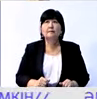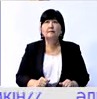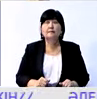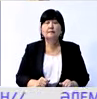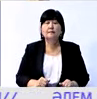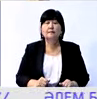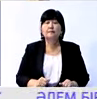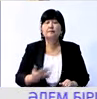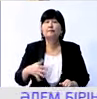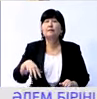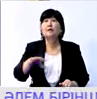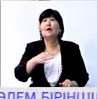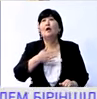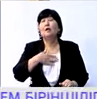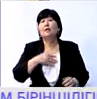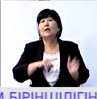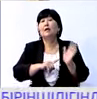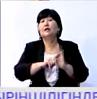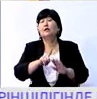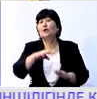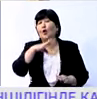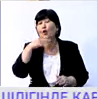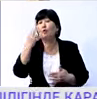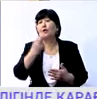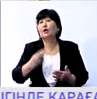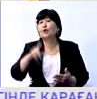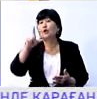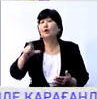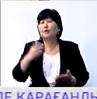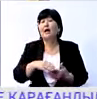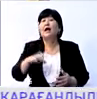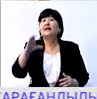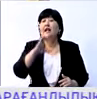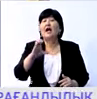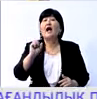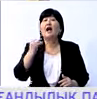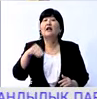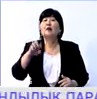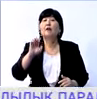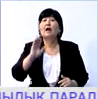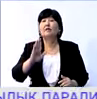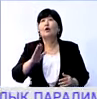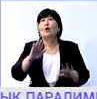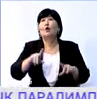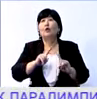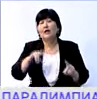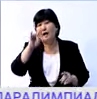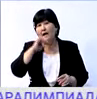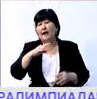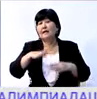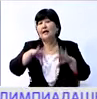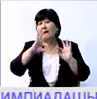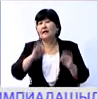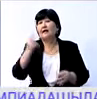Өмірі нен шыққан көптеген суретшілер бар, соның ішінде Салихиддин Айтбаевтың орны өте бөлек. Қазақстан қылқалам